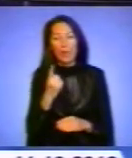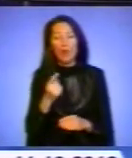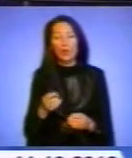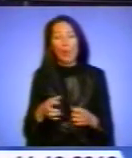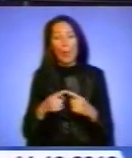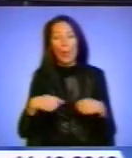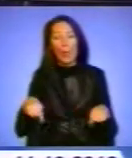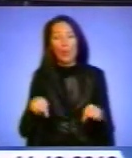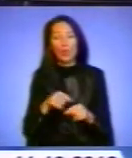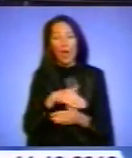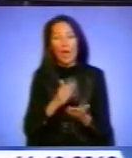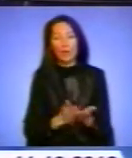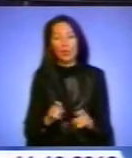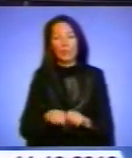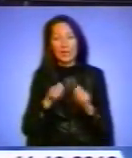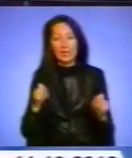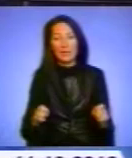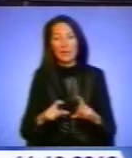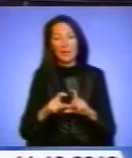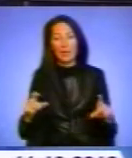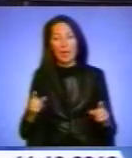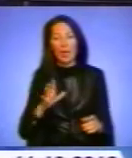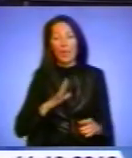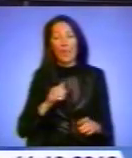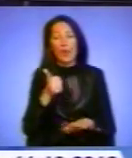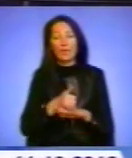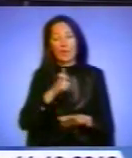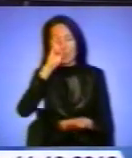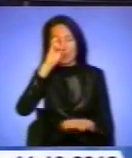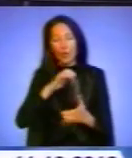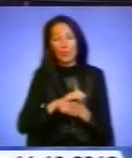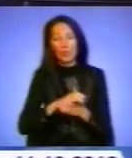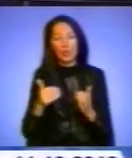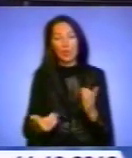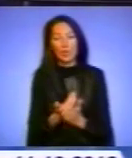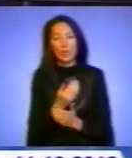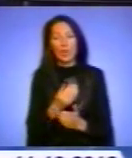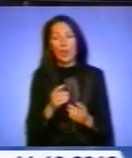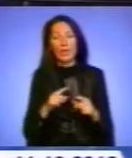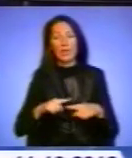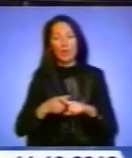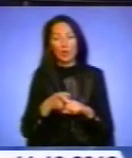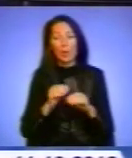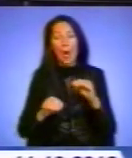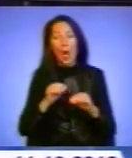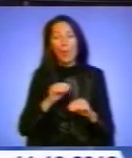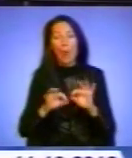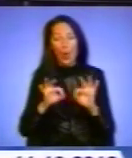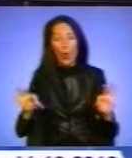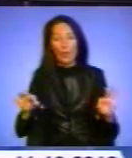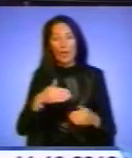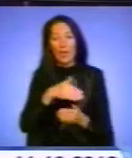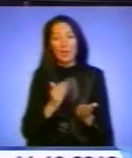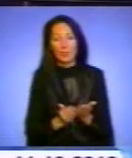побував президент України. Глава держави ознайомився з новітніми технологіями упаковки хлібобуличних і кондитерських виробів. Оглянув